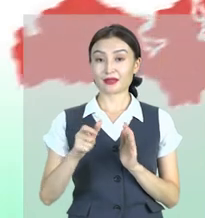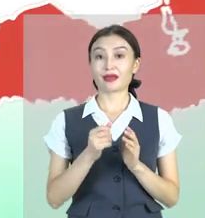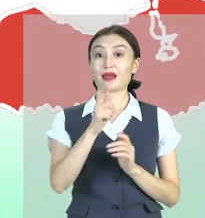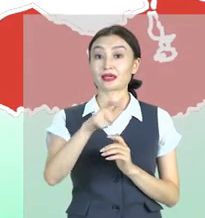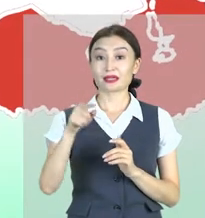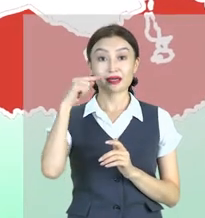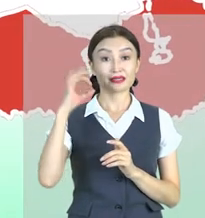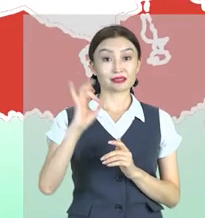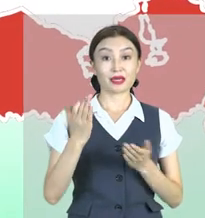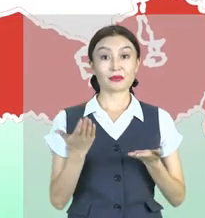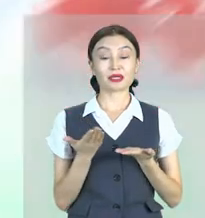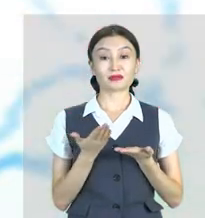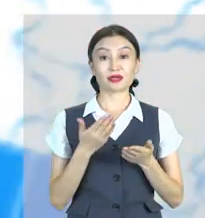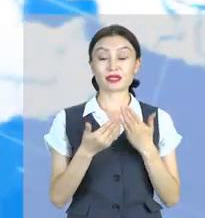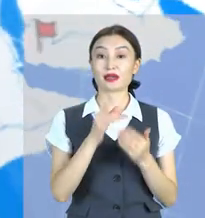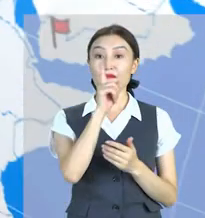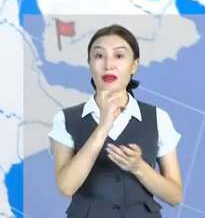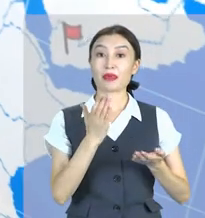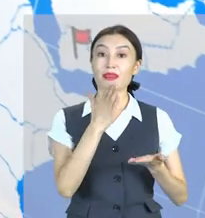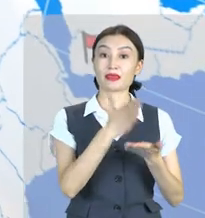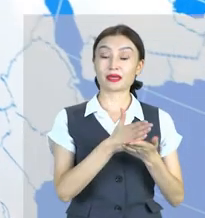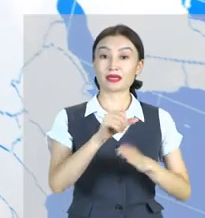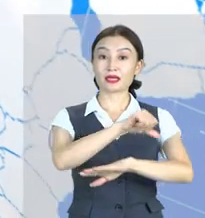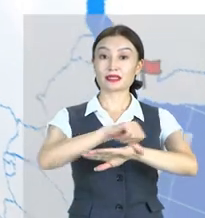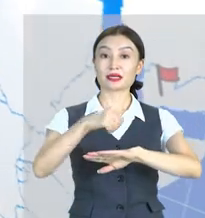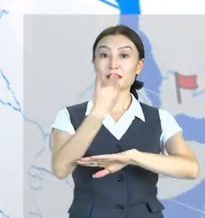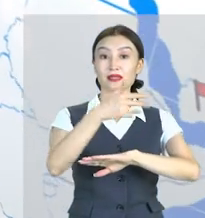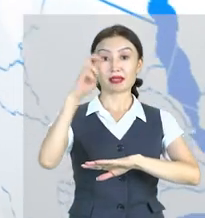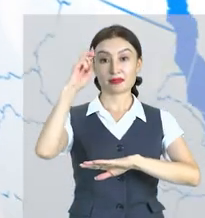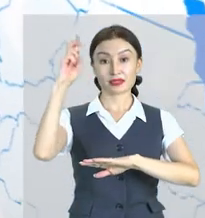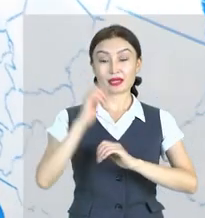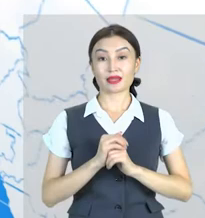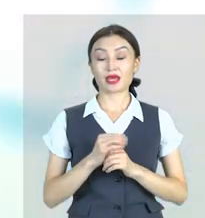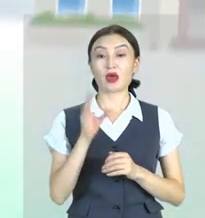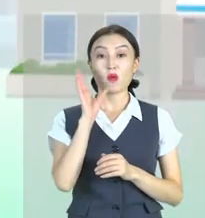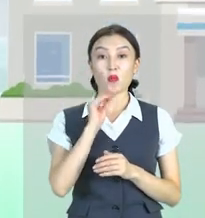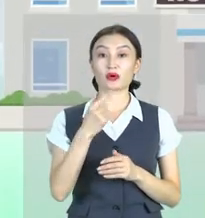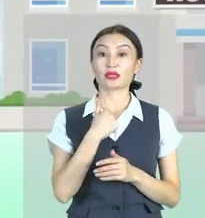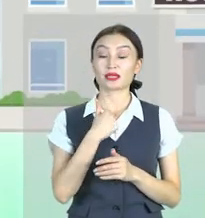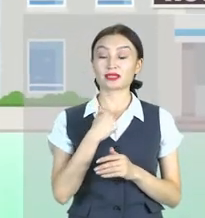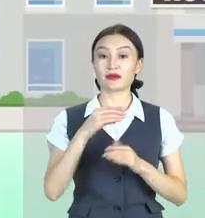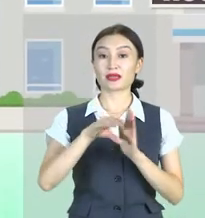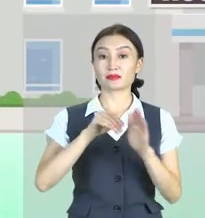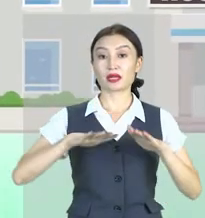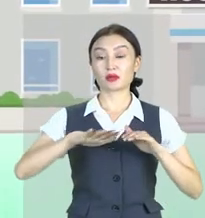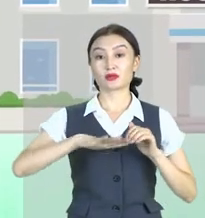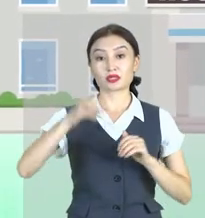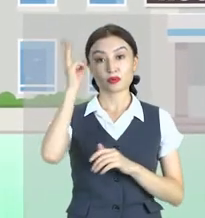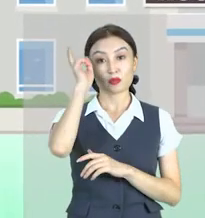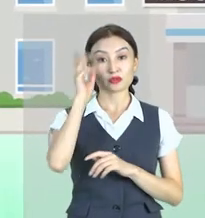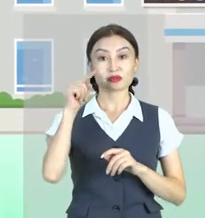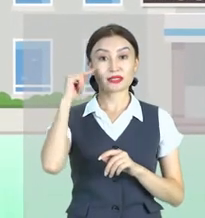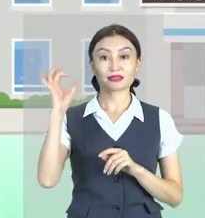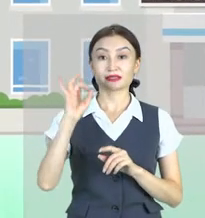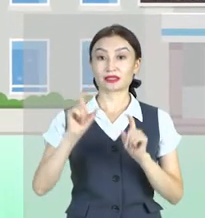Граждане Кыргызстана, проживающие или временно находящиеся за пределами страны, могут голосовать на избирательных участках в посольствах и консульствах